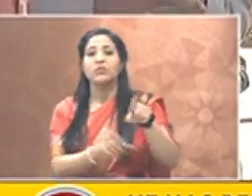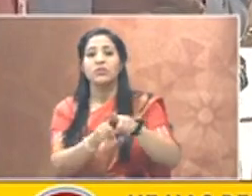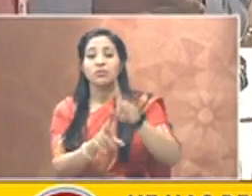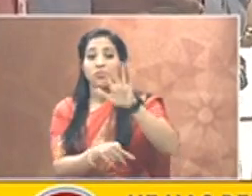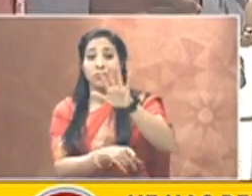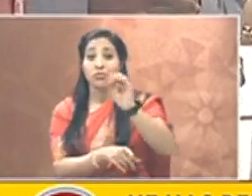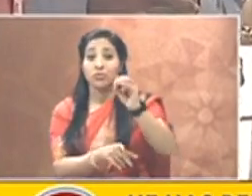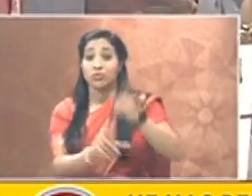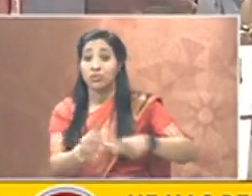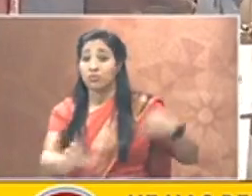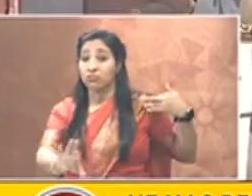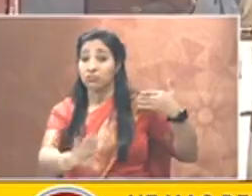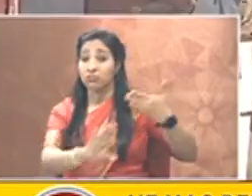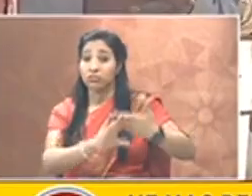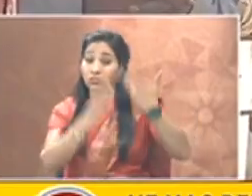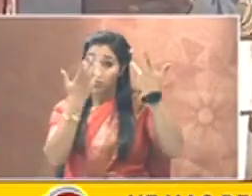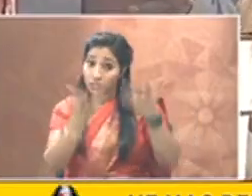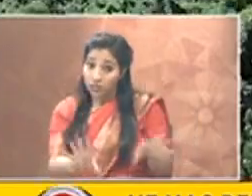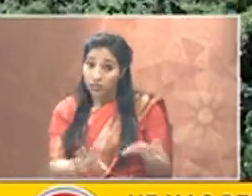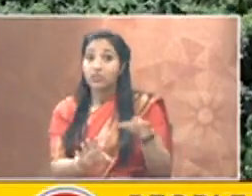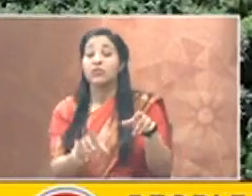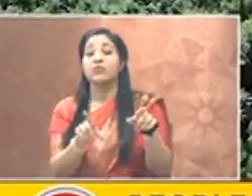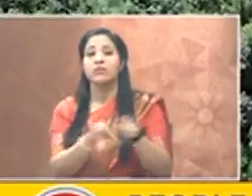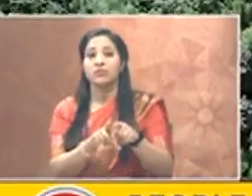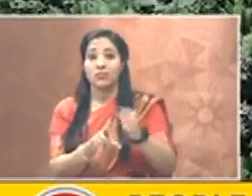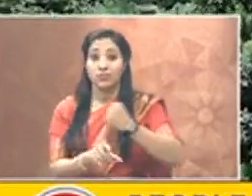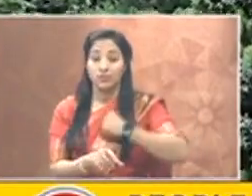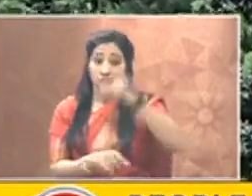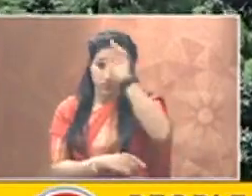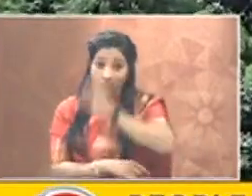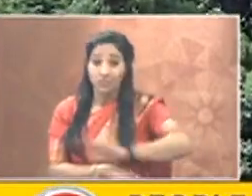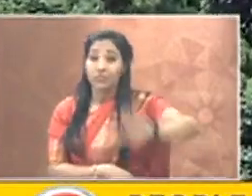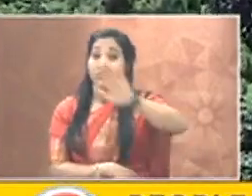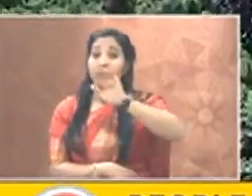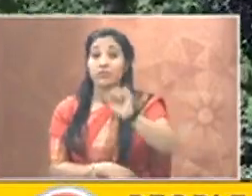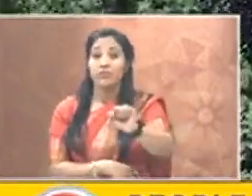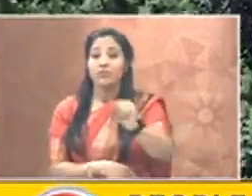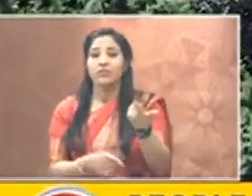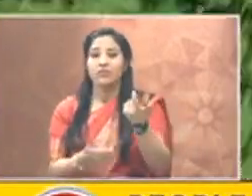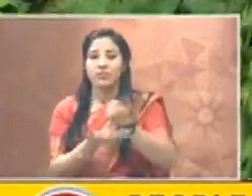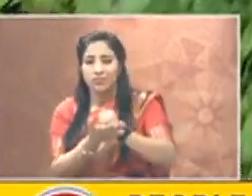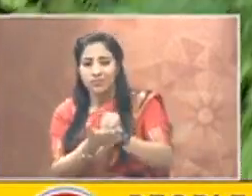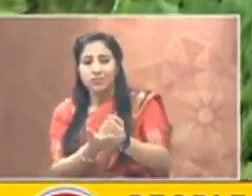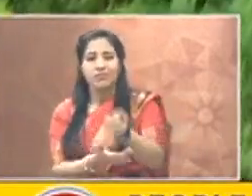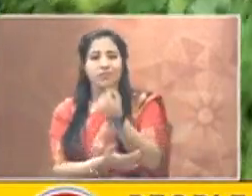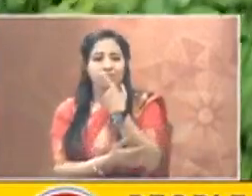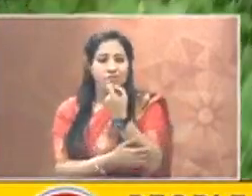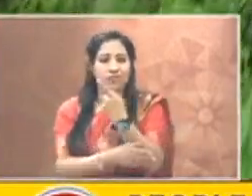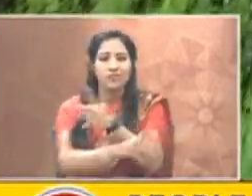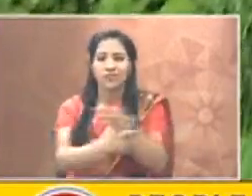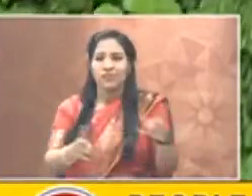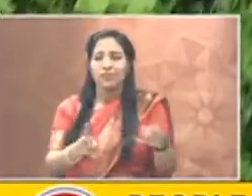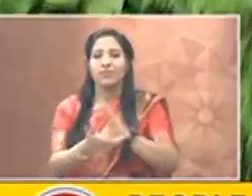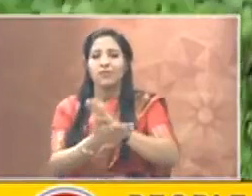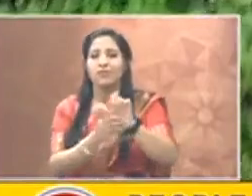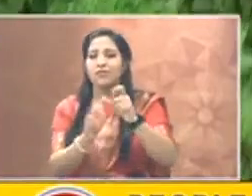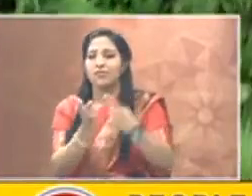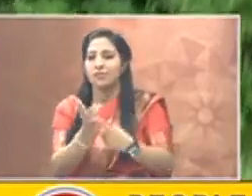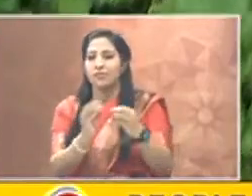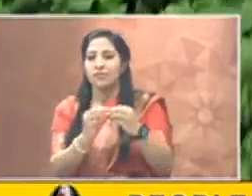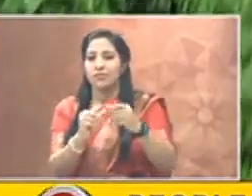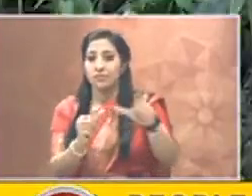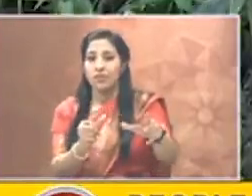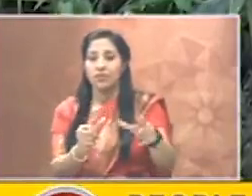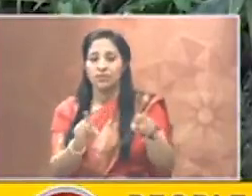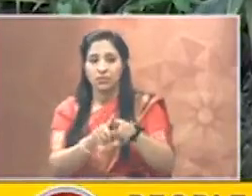दशक से ज्यादा का समय हो रहा है। हमारे देश में आयुर्वेद और हर्बल मेडिसिन का जो